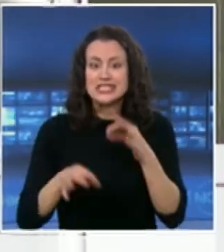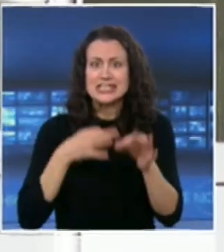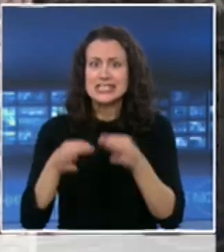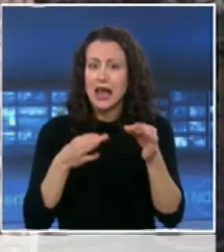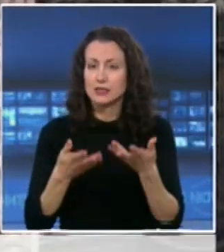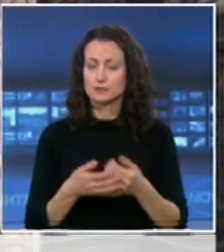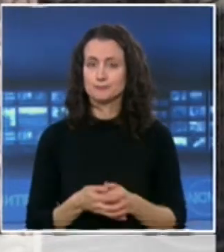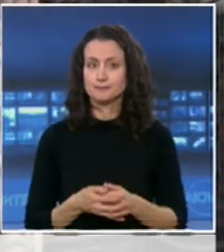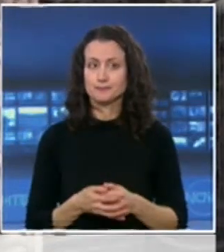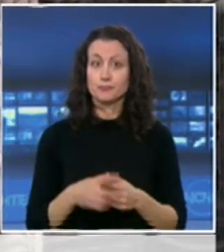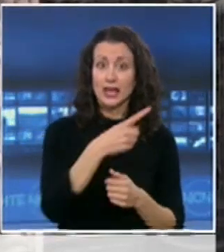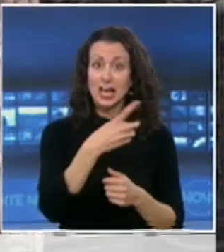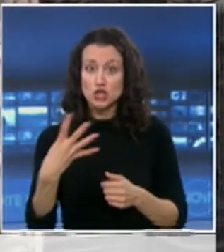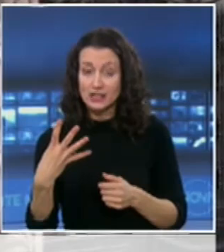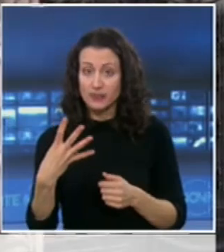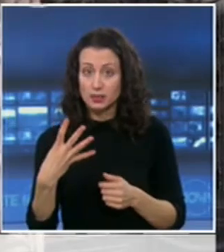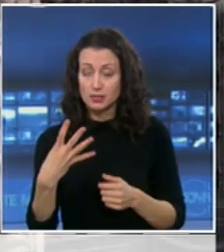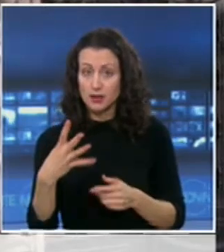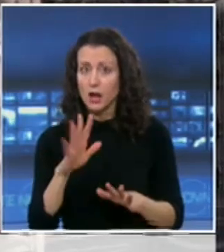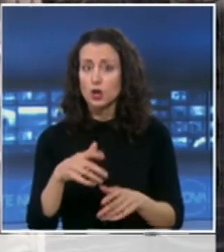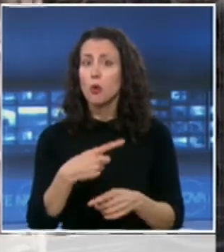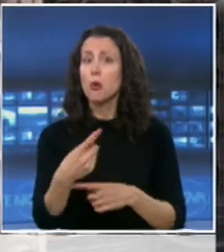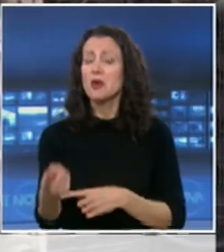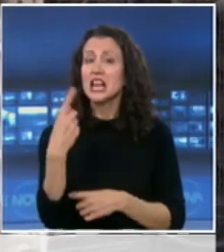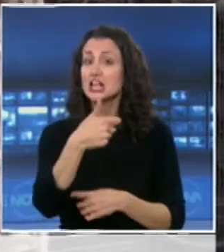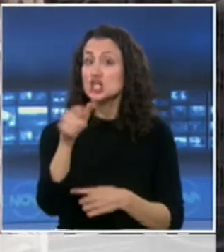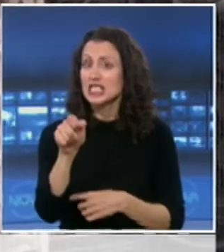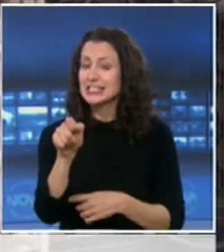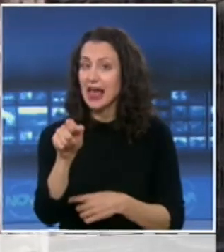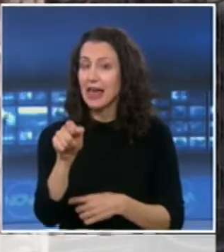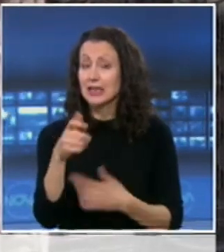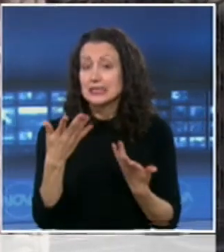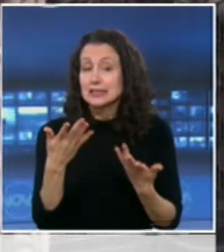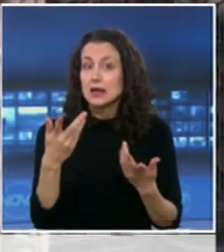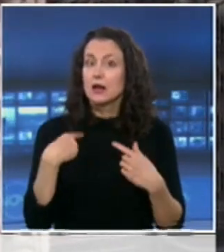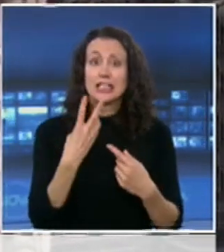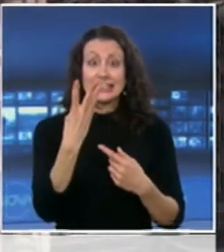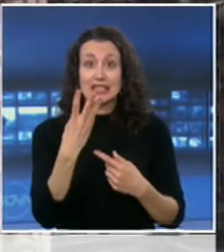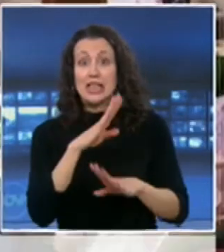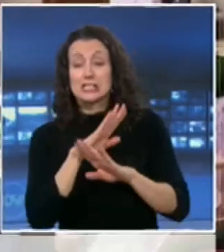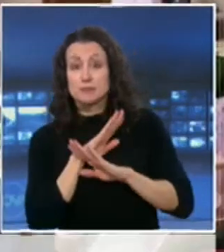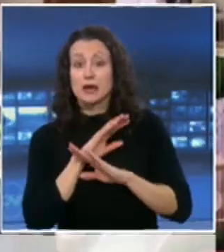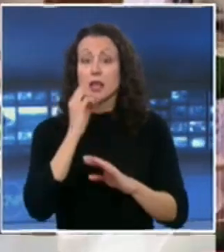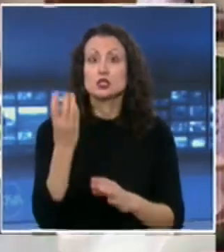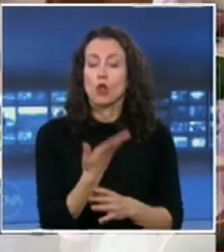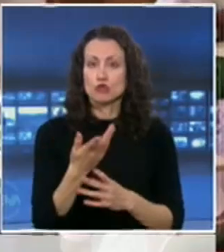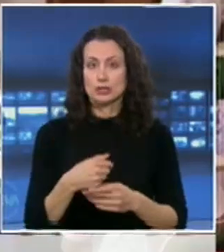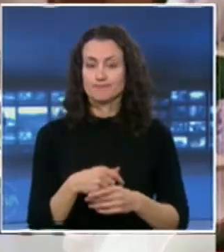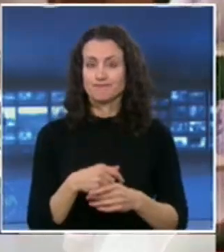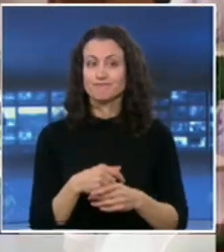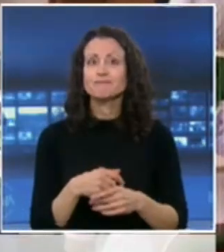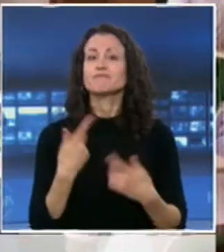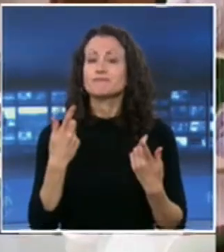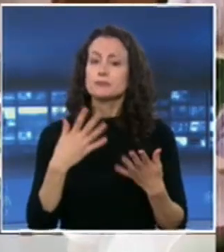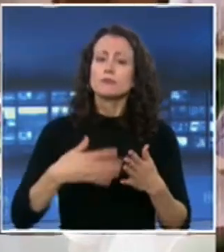COVID-19. С 1/4 или около 1060 души. 3 смъртни случая имаме на учителя в областта. Извън това решение